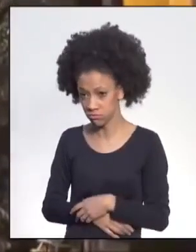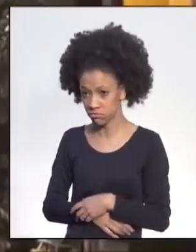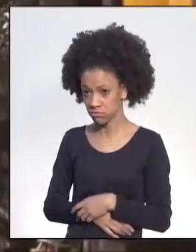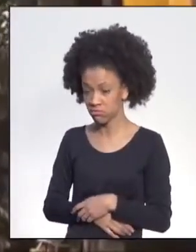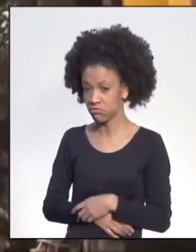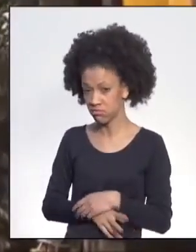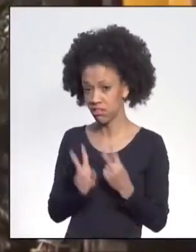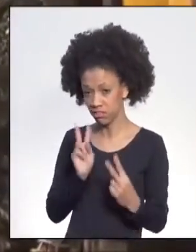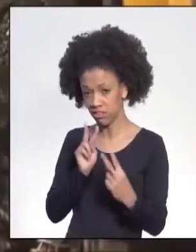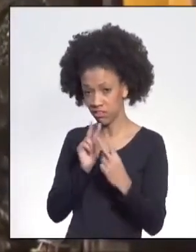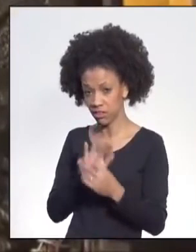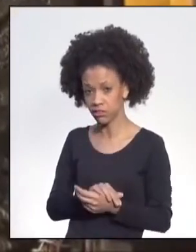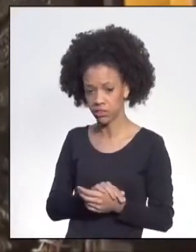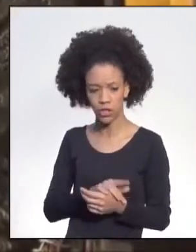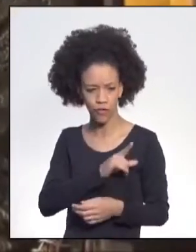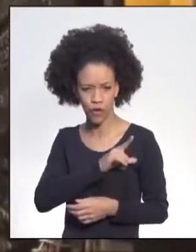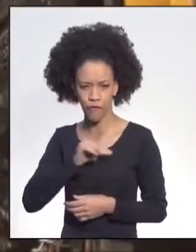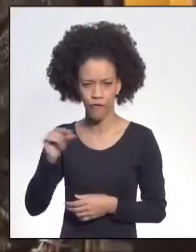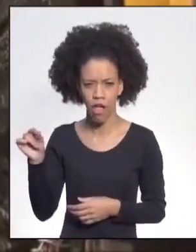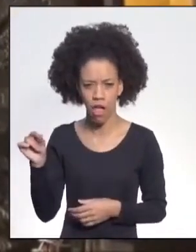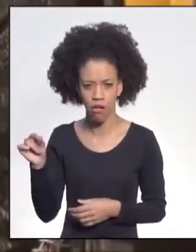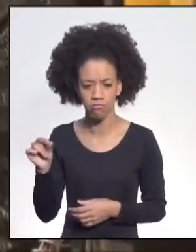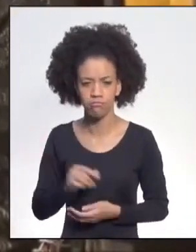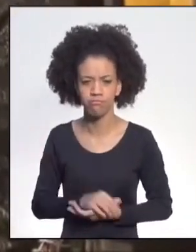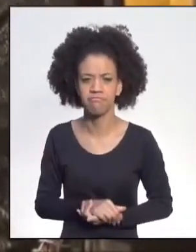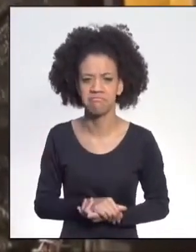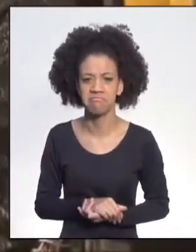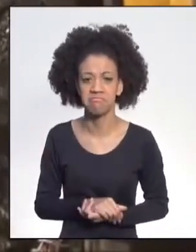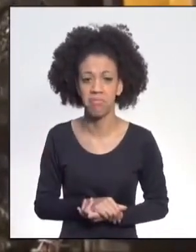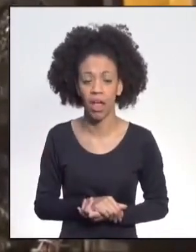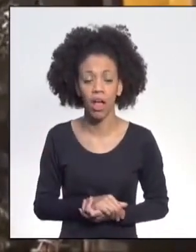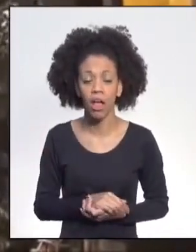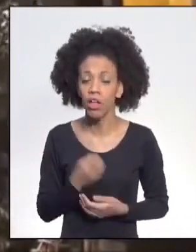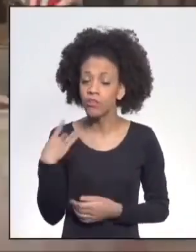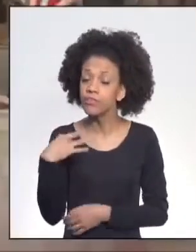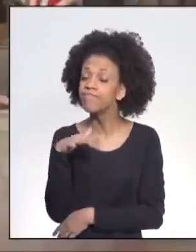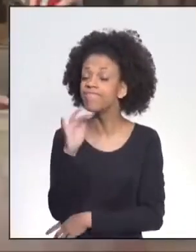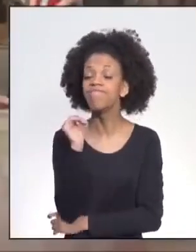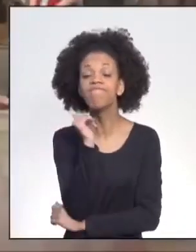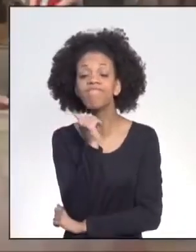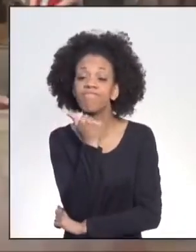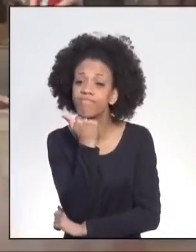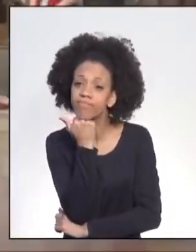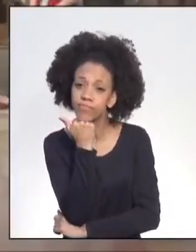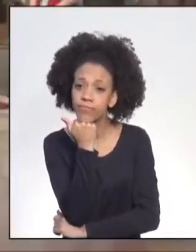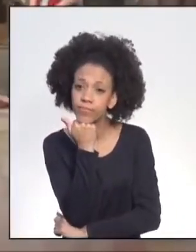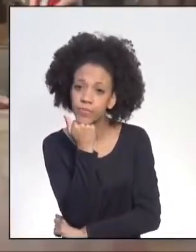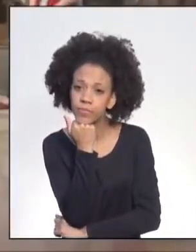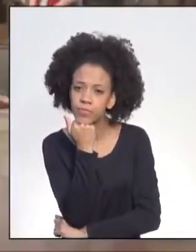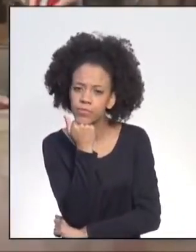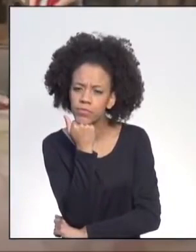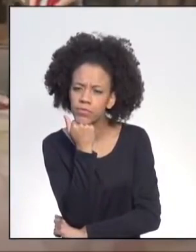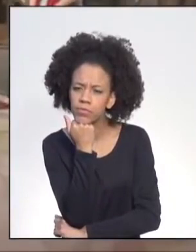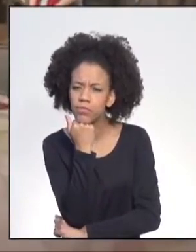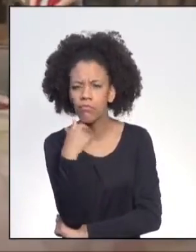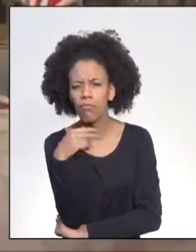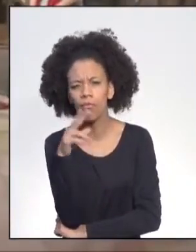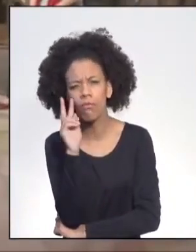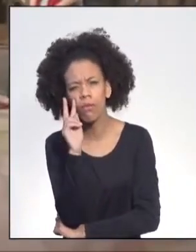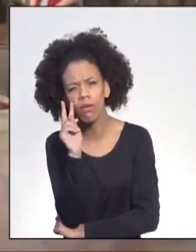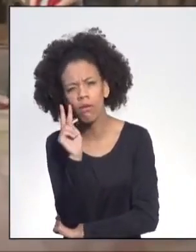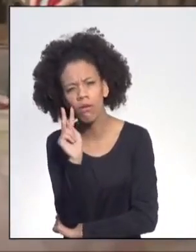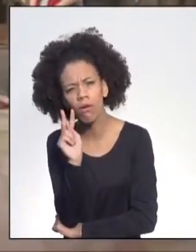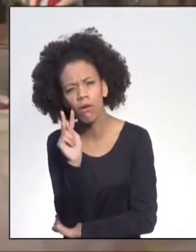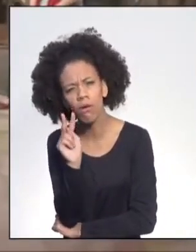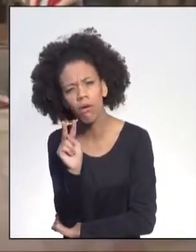va. E o inferno foi embora. Et le voyageur reste là. E o viajante continua ali. Quelques instants après, Alguns instantes le depois, voyageur